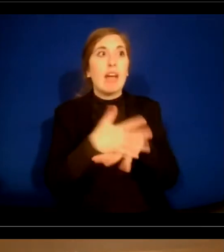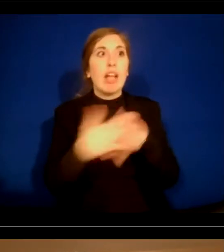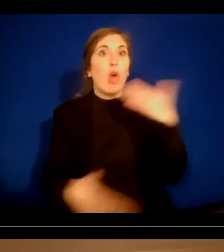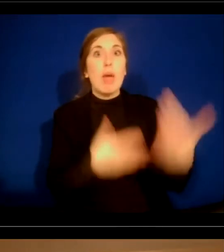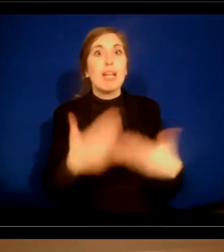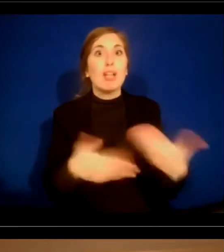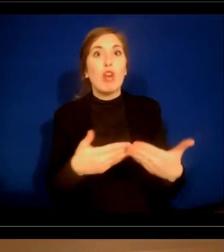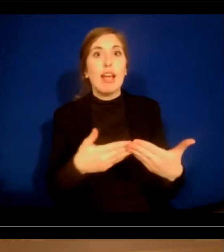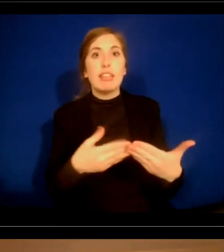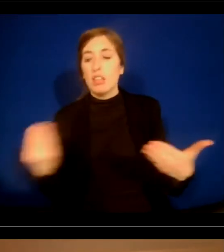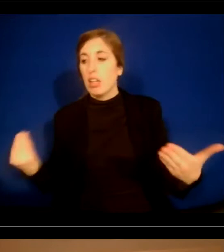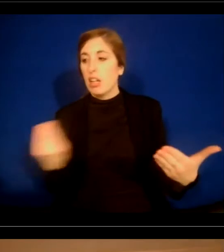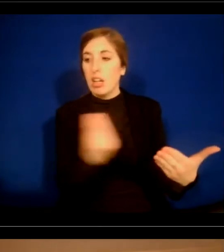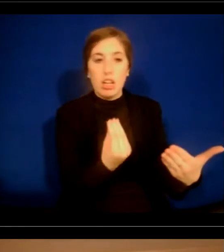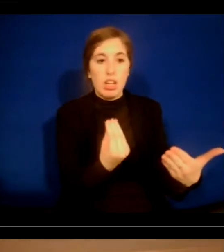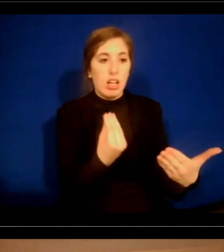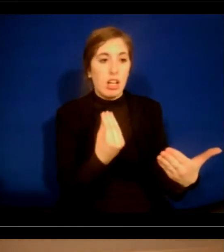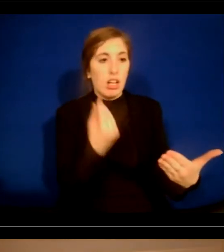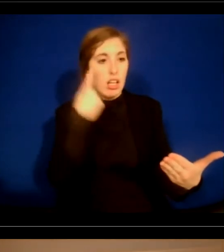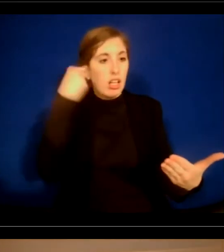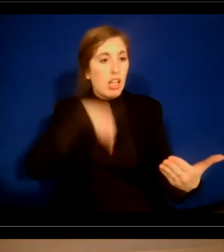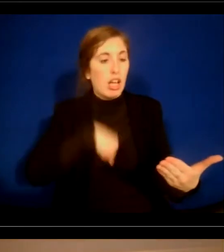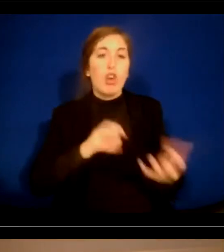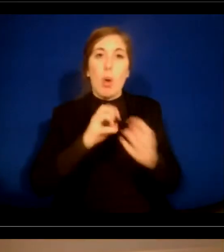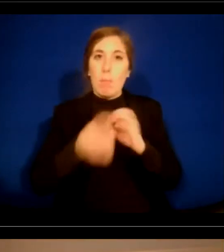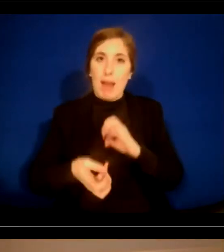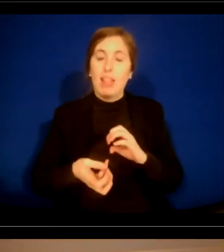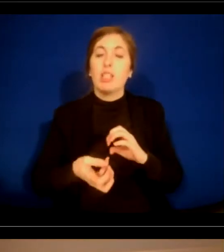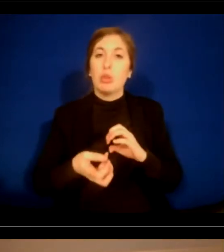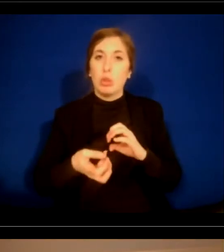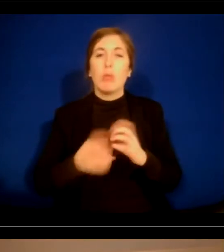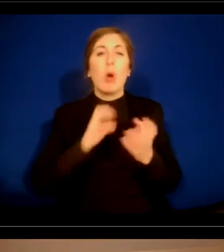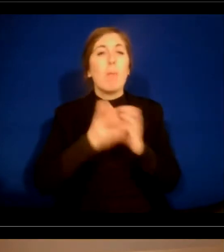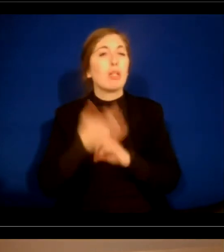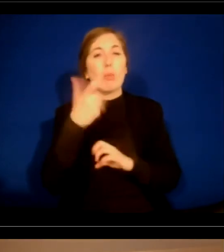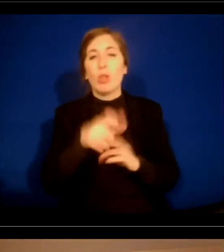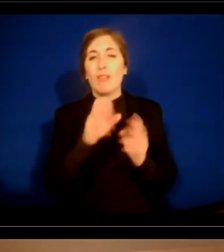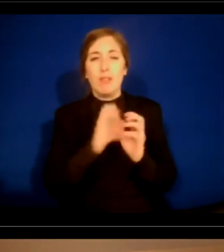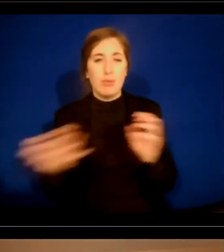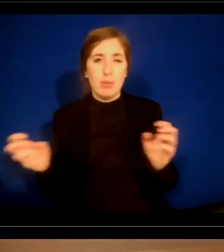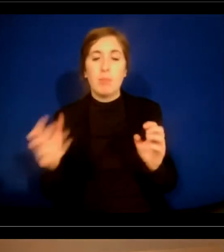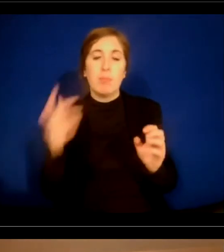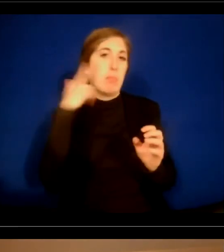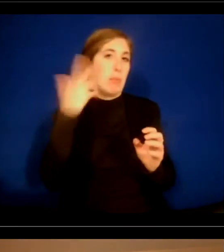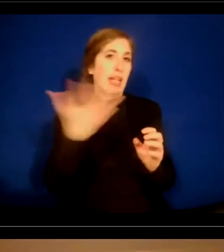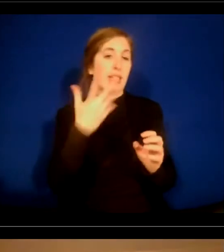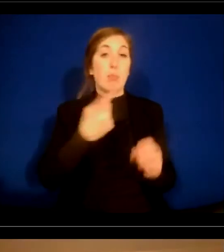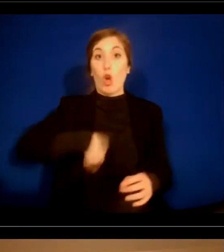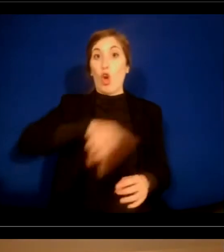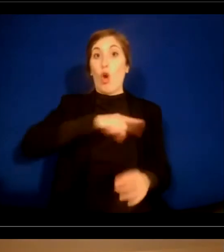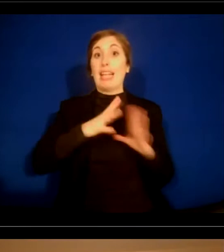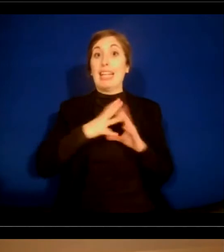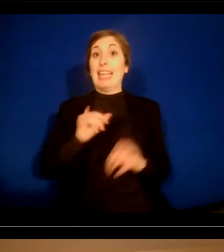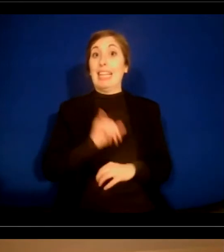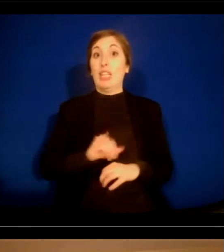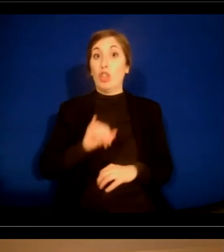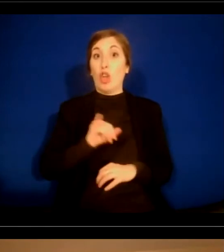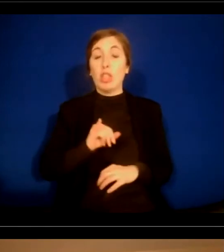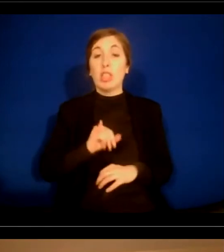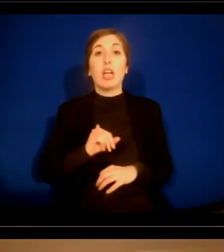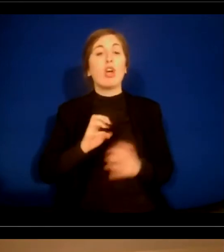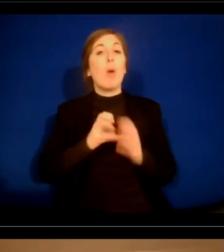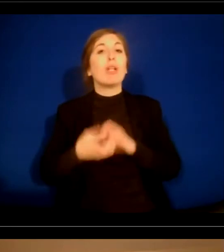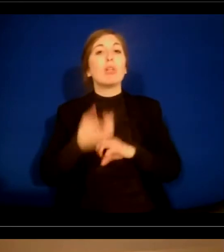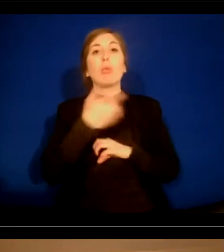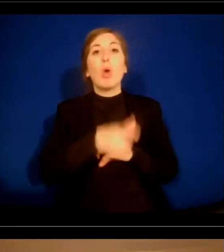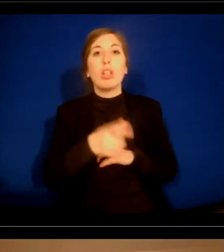aspetto. È complesso per tanti motivi. Il primo, ad esempio, almeno per noi di Intersos, il primo è quello delle risorse,